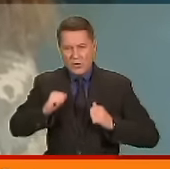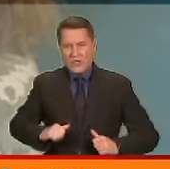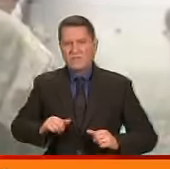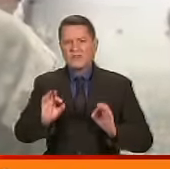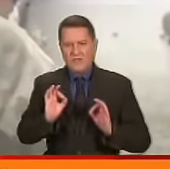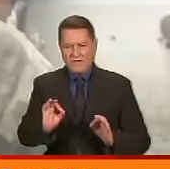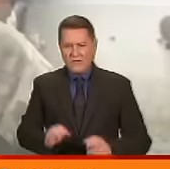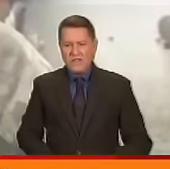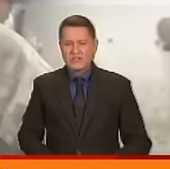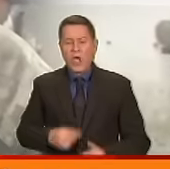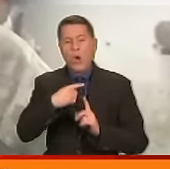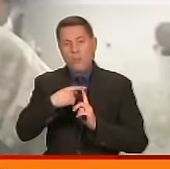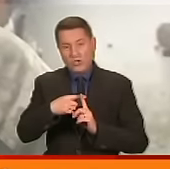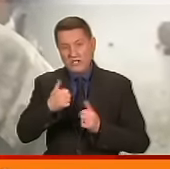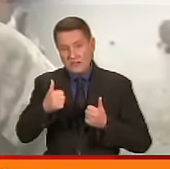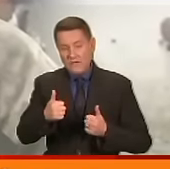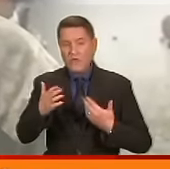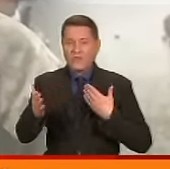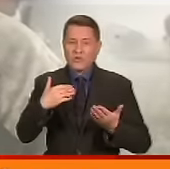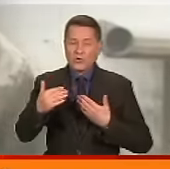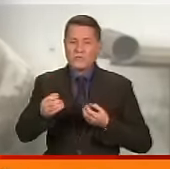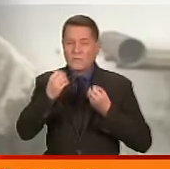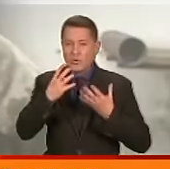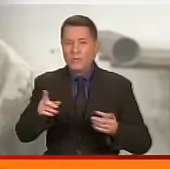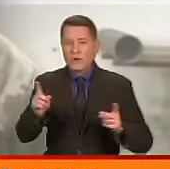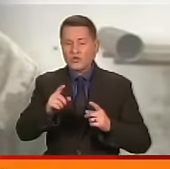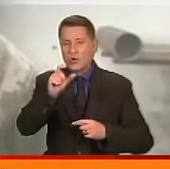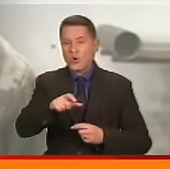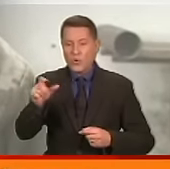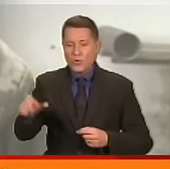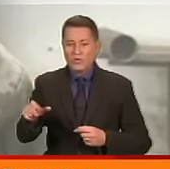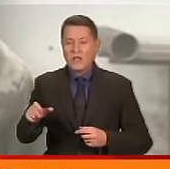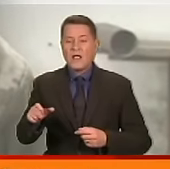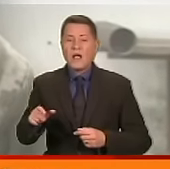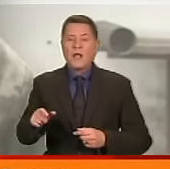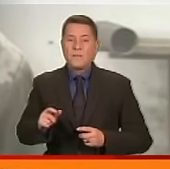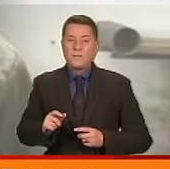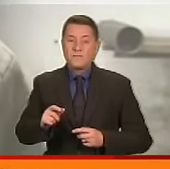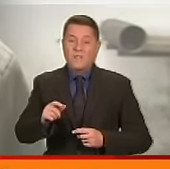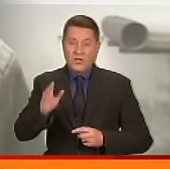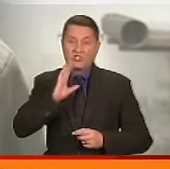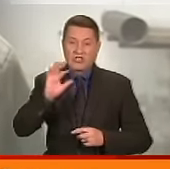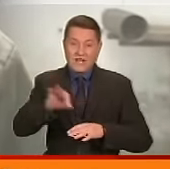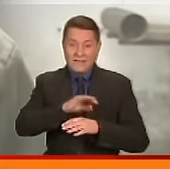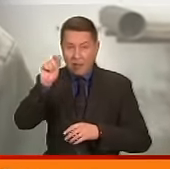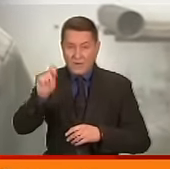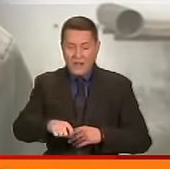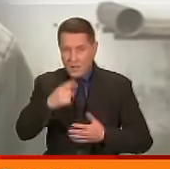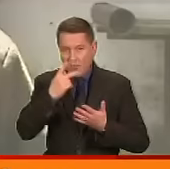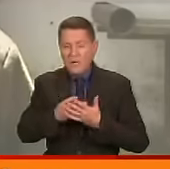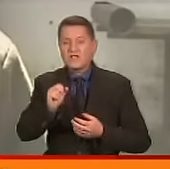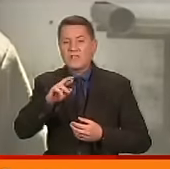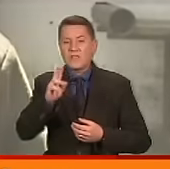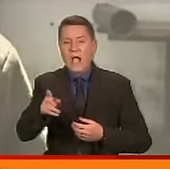врівноваженіші. Позитивно відносимося. Це добре, є, що люди йдуть. От жінка приїхала і вона побачила, як воно є